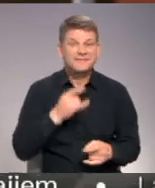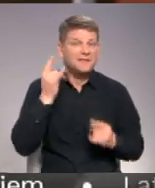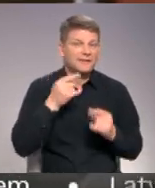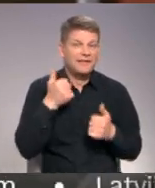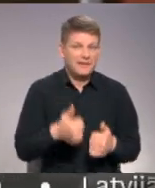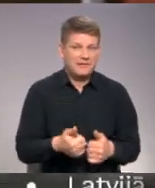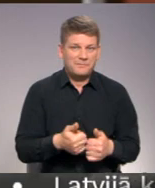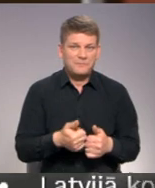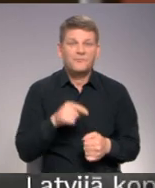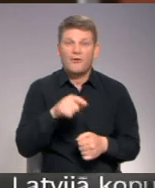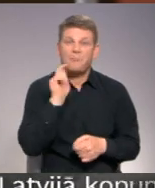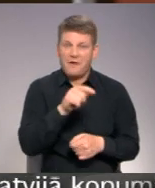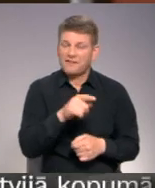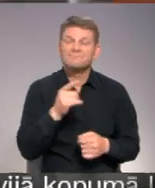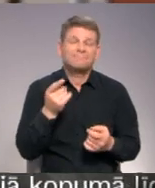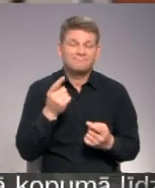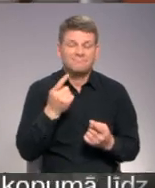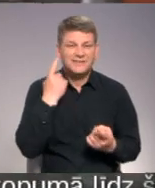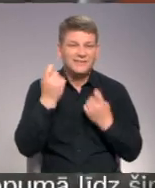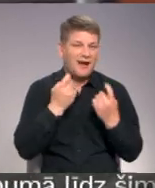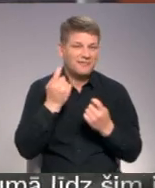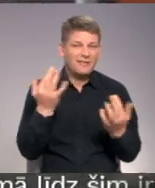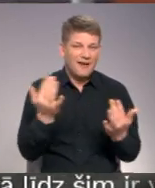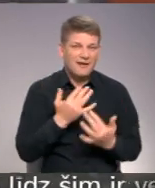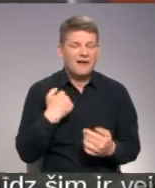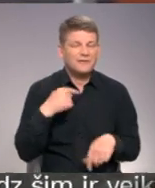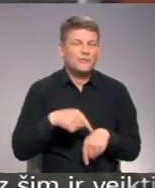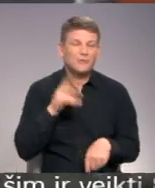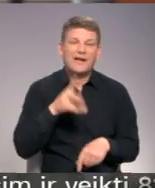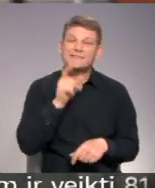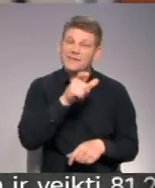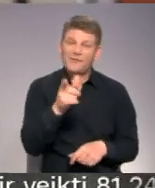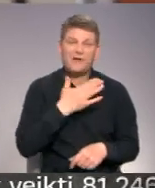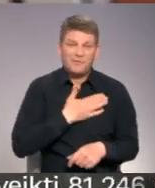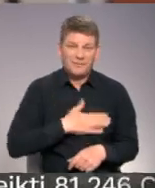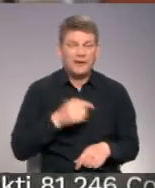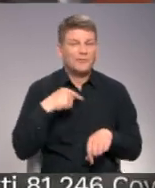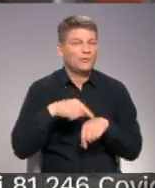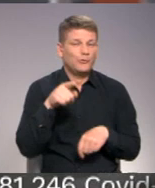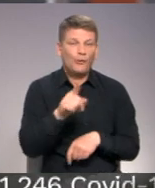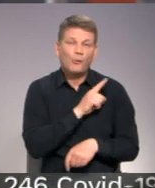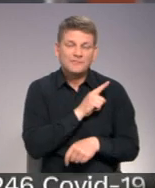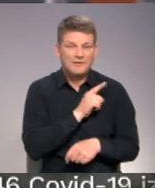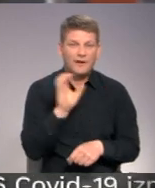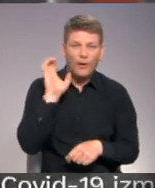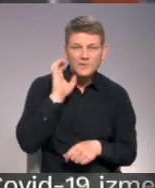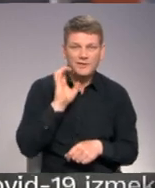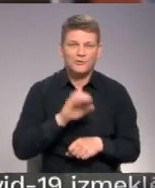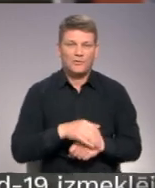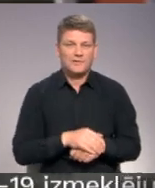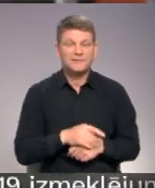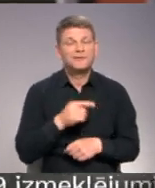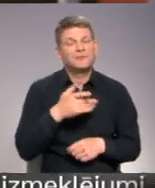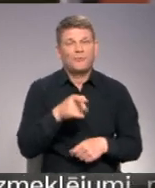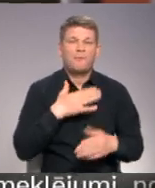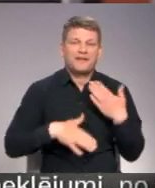labi. Šajā pagalmā tiešām skaņa nāk, un galvenais, ka es jūtu, ka cilvēkiem patīk, es jūtu to uzmanību, to klausīšanos, to tiešām